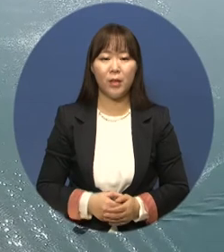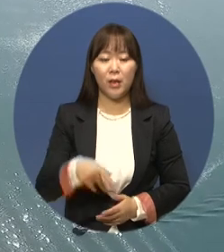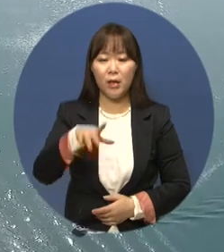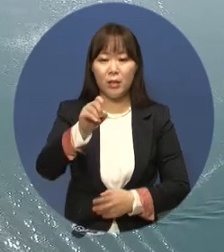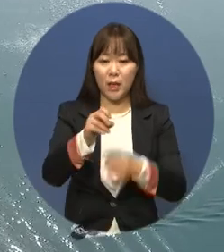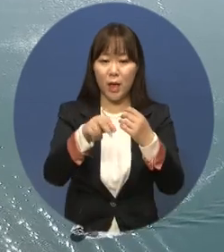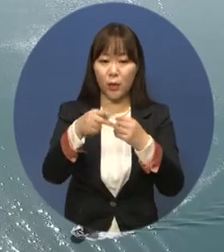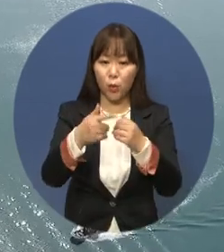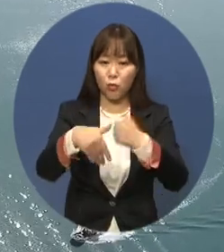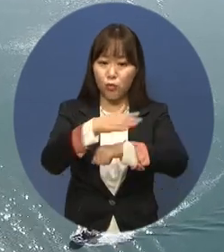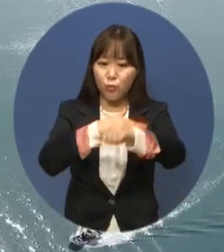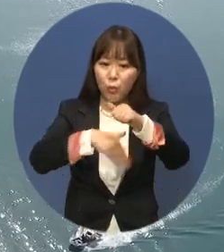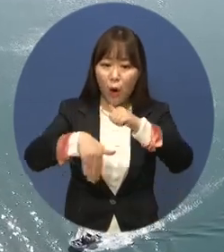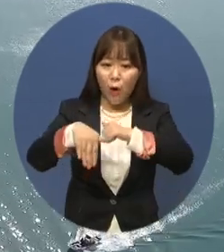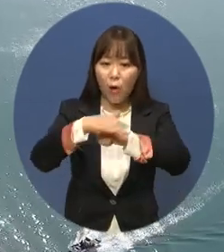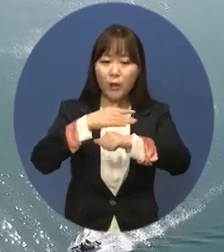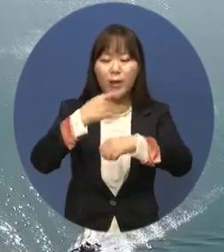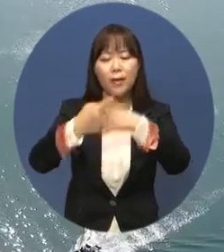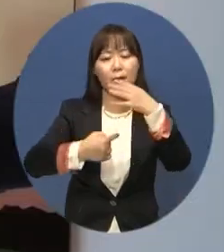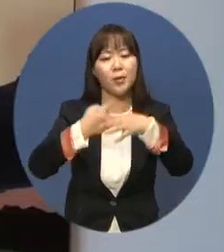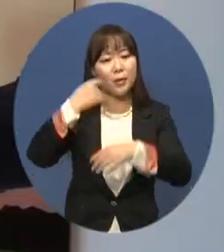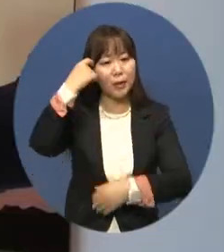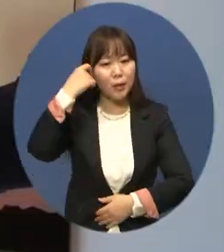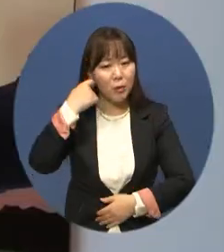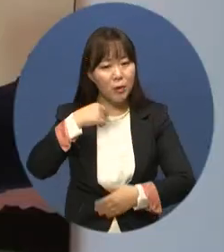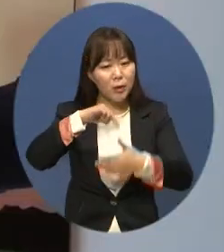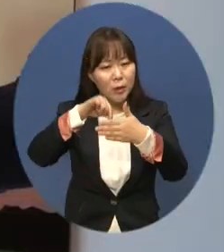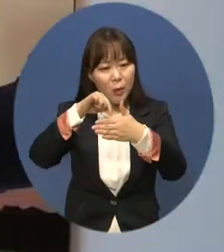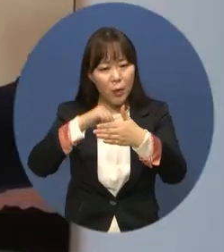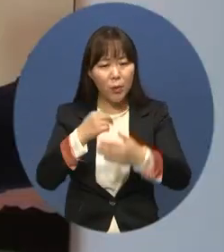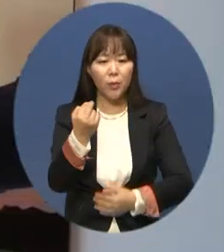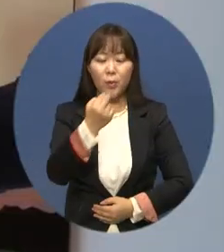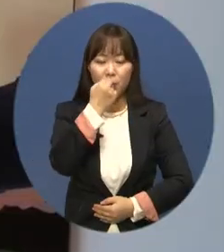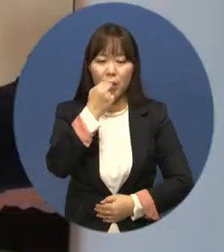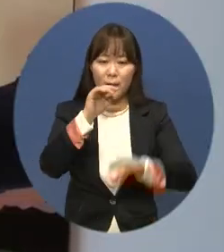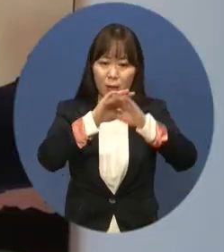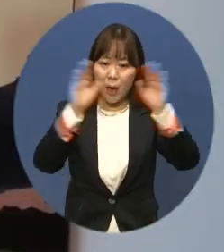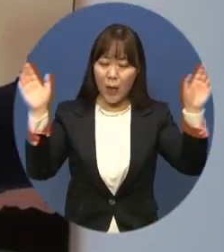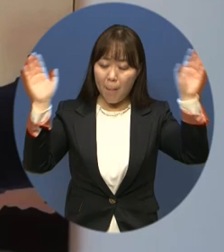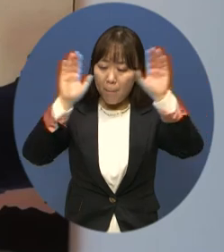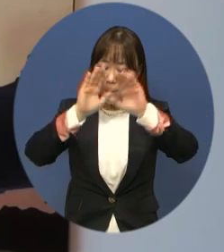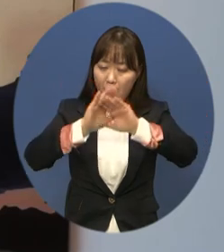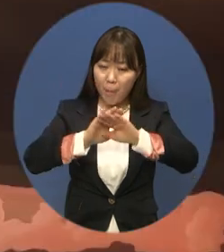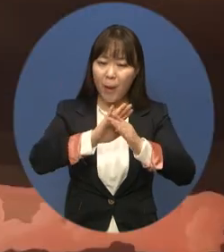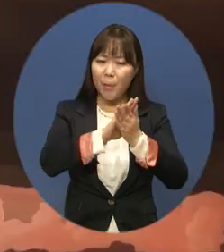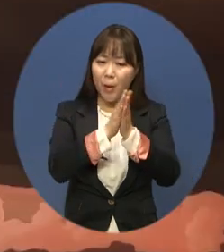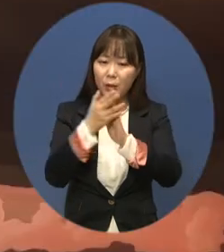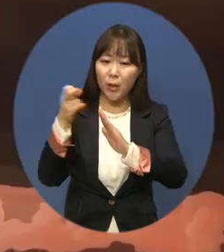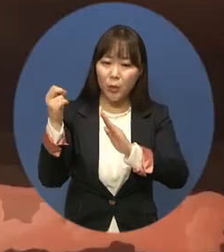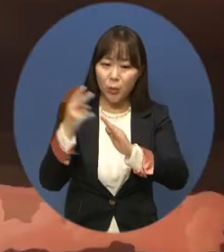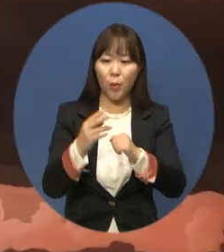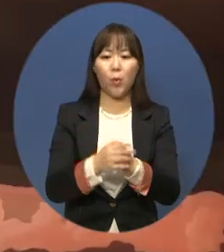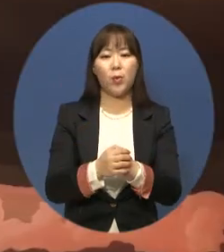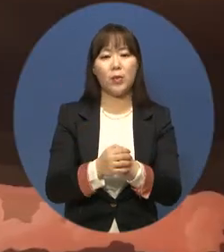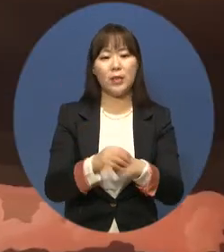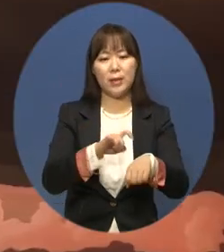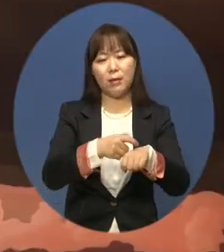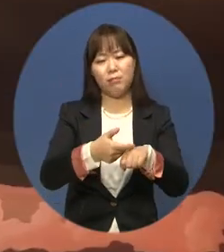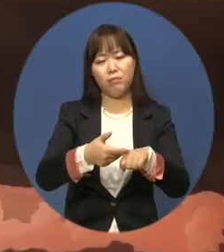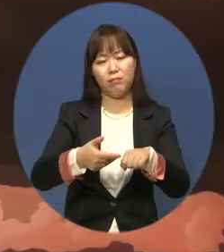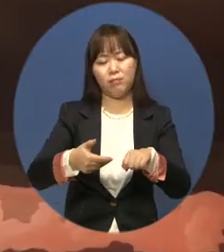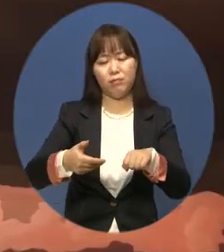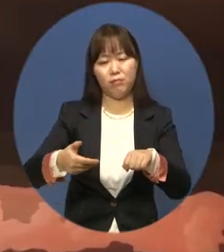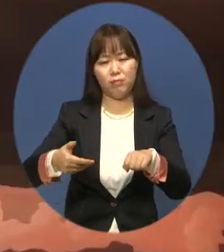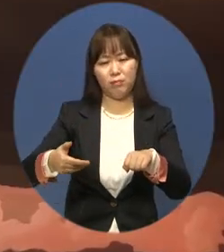주변의 섬 풍경의 계절을 느끼고 그 속의 공기와 낮과 밤의 변화 그리고 시간의